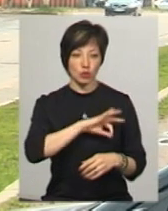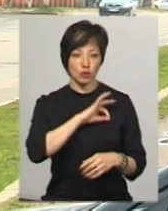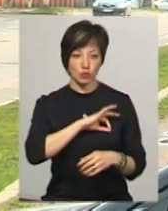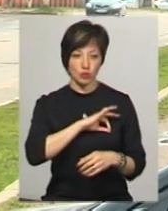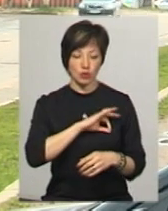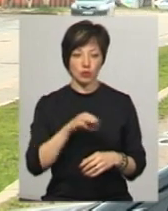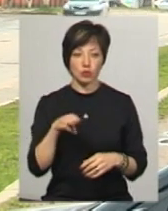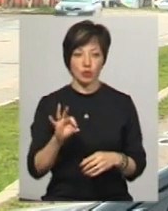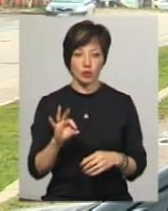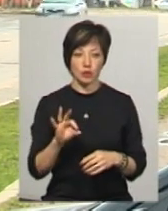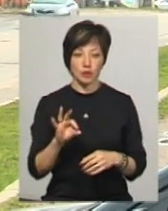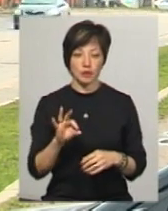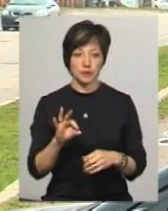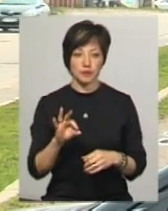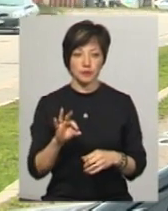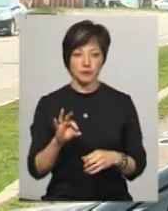то